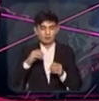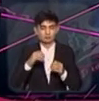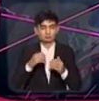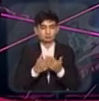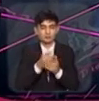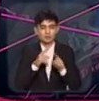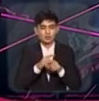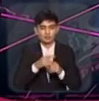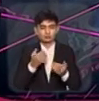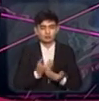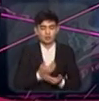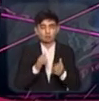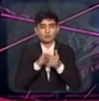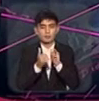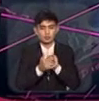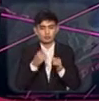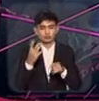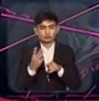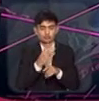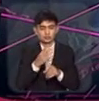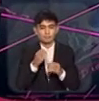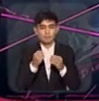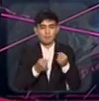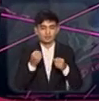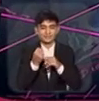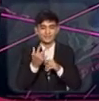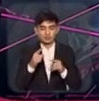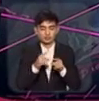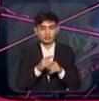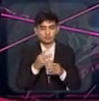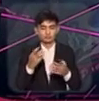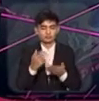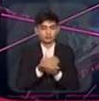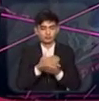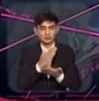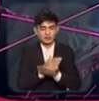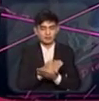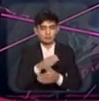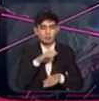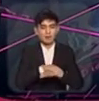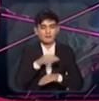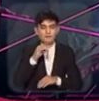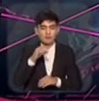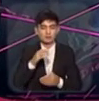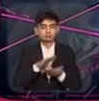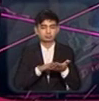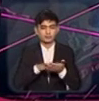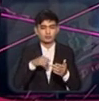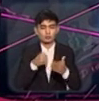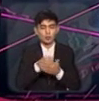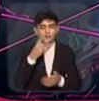усть-каменогорска это уже четвертая из 13 машин разыгранные ford и банком розыгрыш продлится до